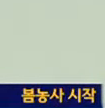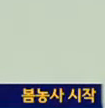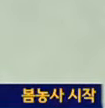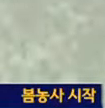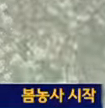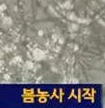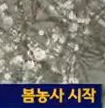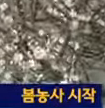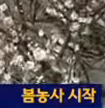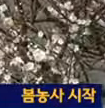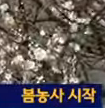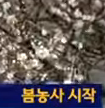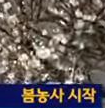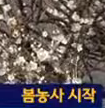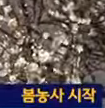아